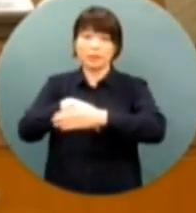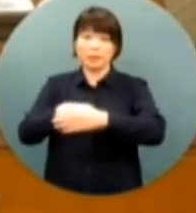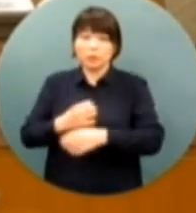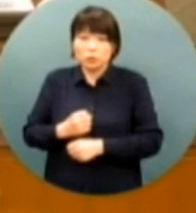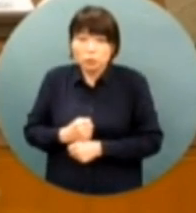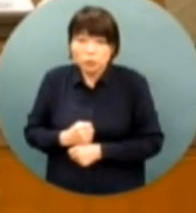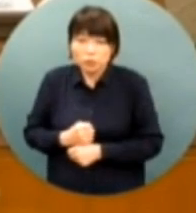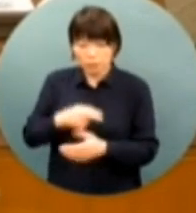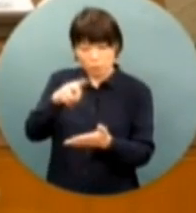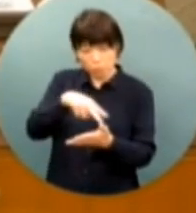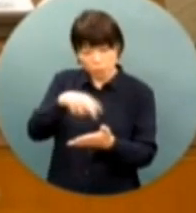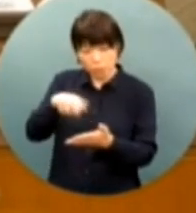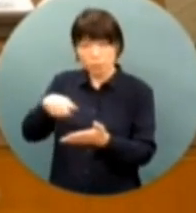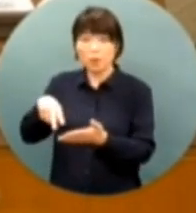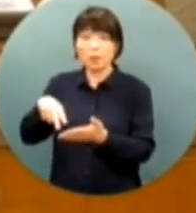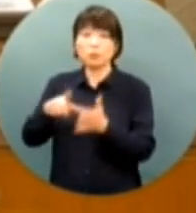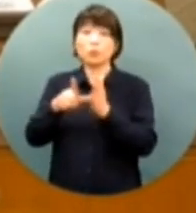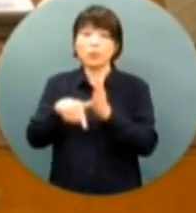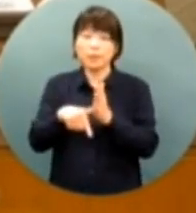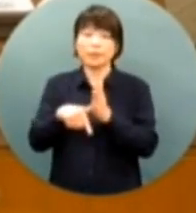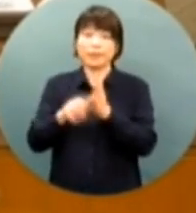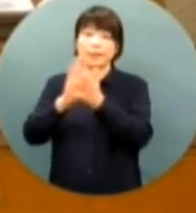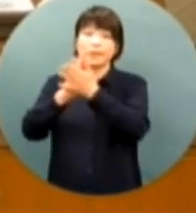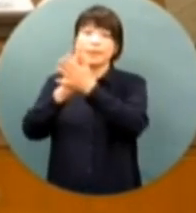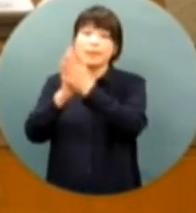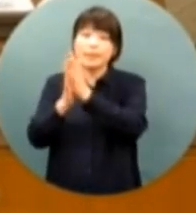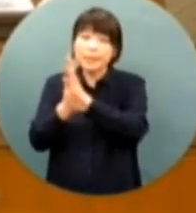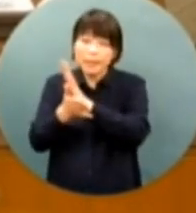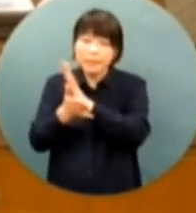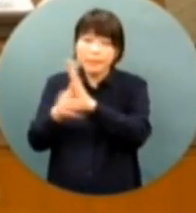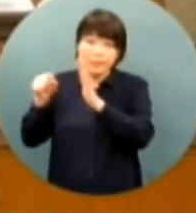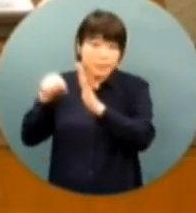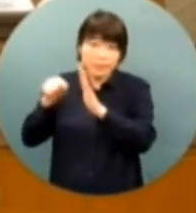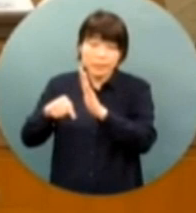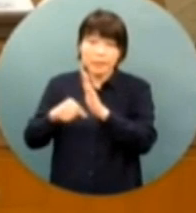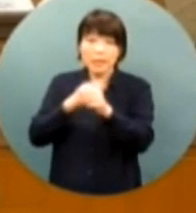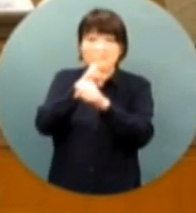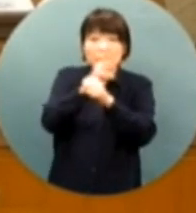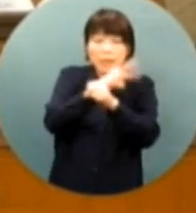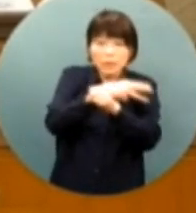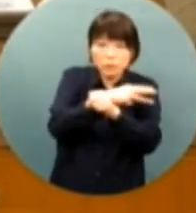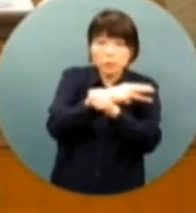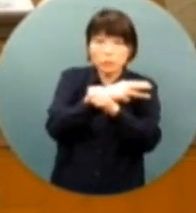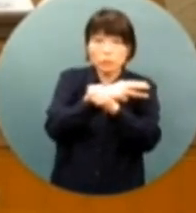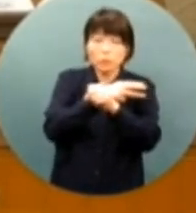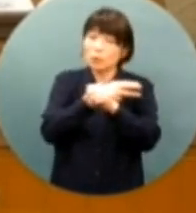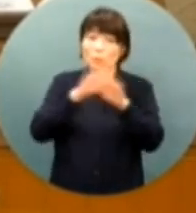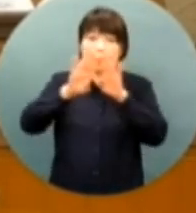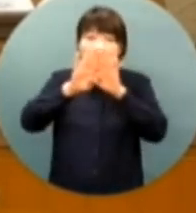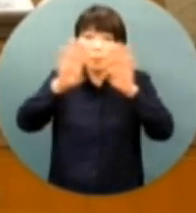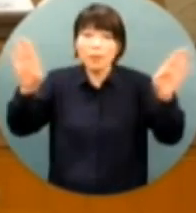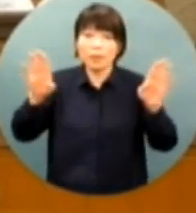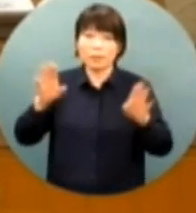んでいただきますと、これは県の方に研修を実施をしなさいと、強化しなさい